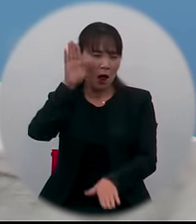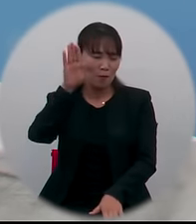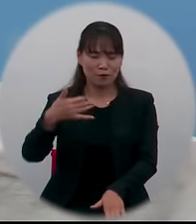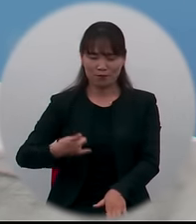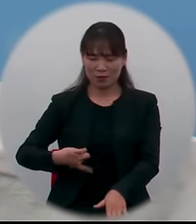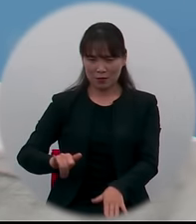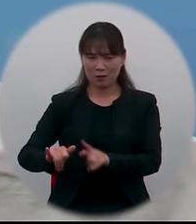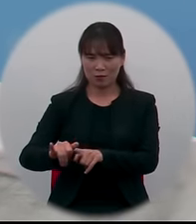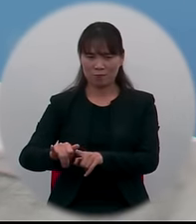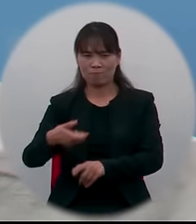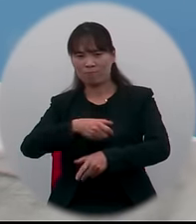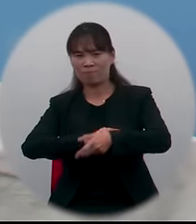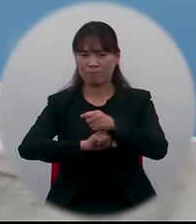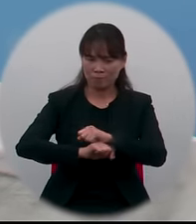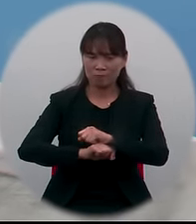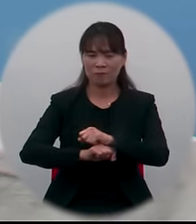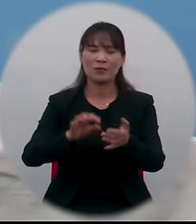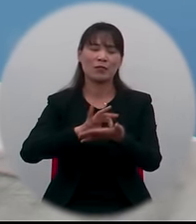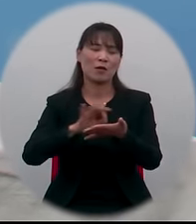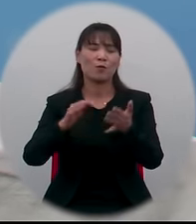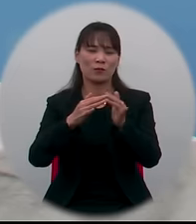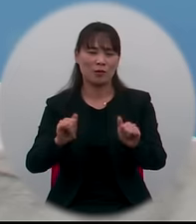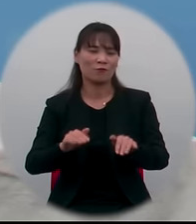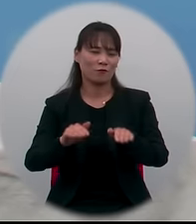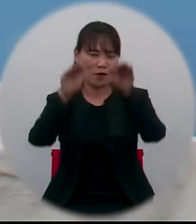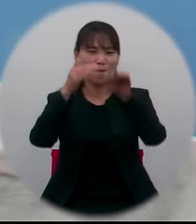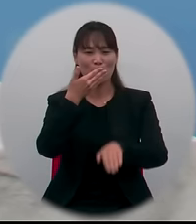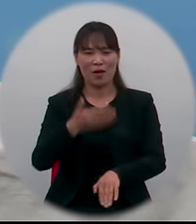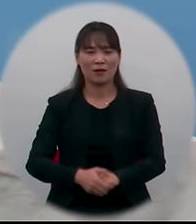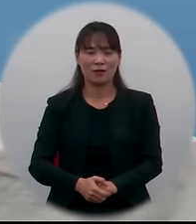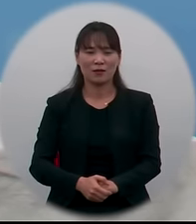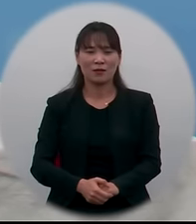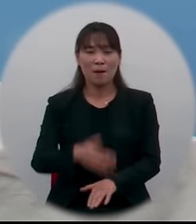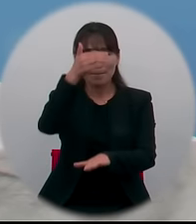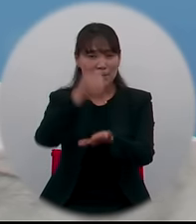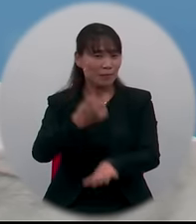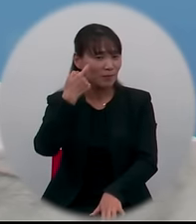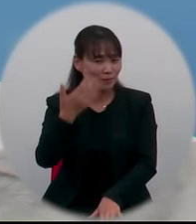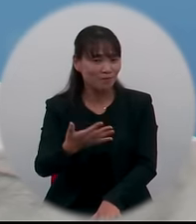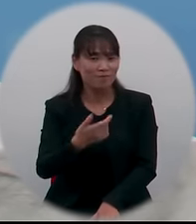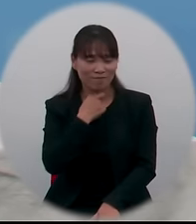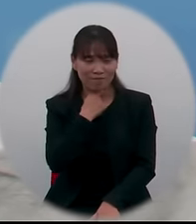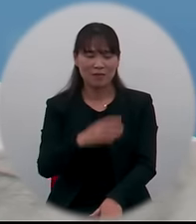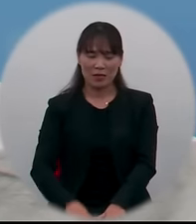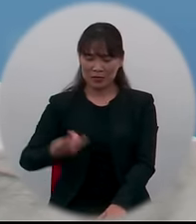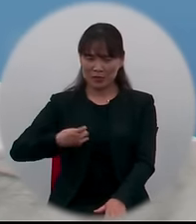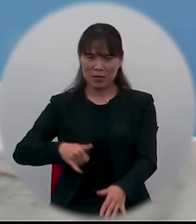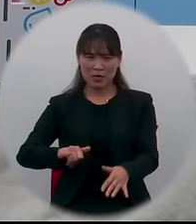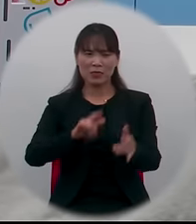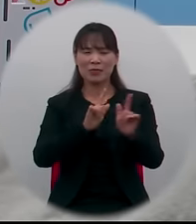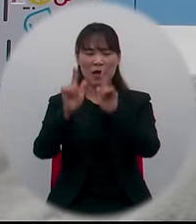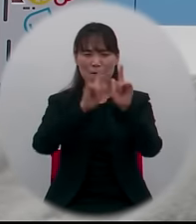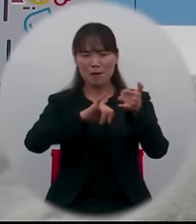기술을 가지고 했을 때 점진적으로 우리 자녀들은 주체적 사용자로 성장해 갈 수 있을 겁니다 마지막 질문을